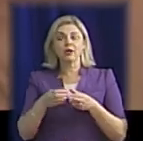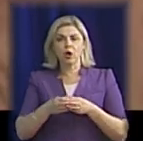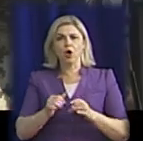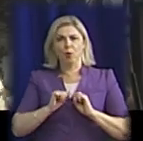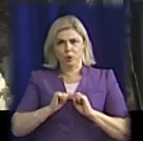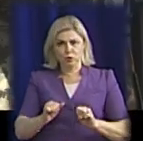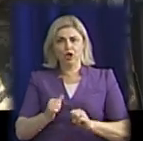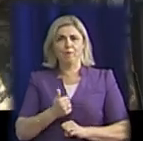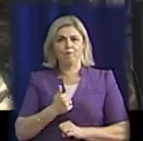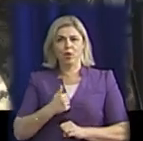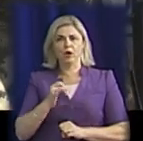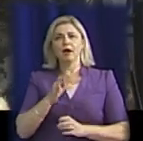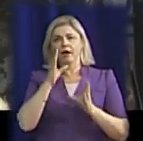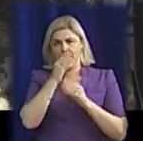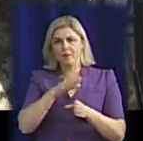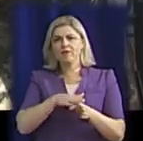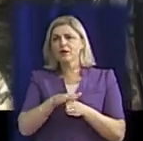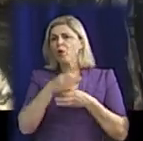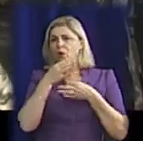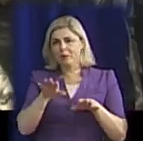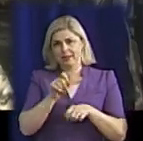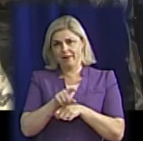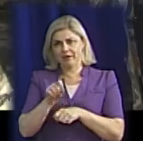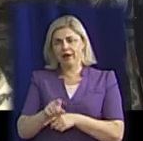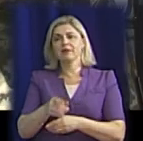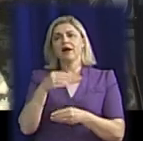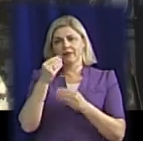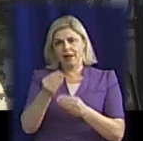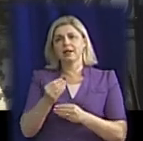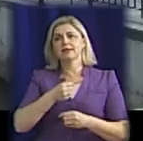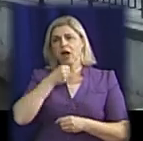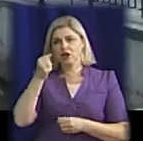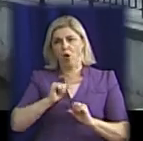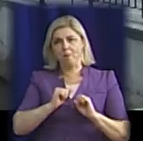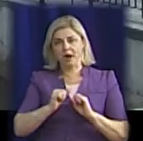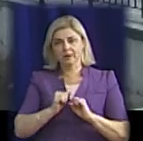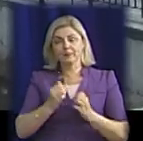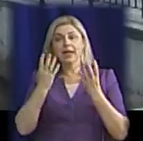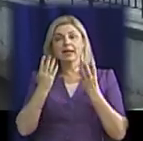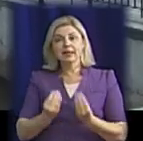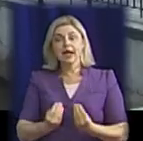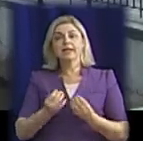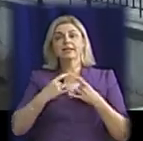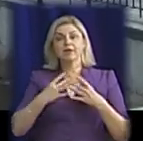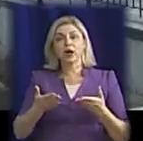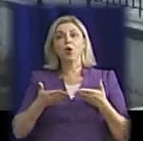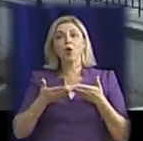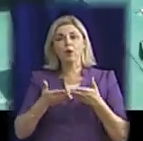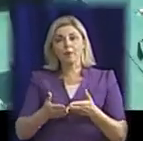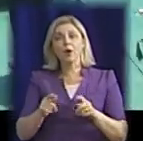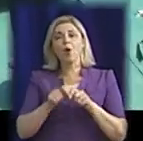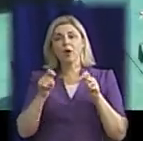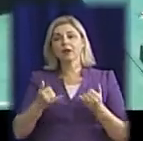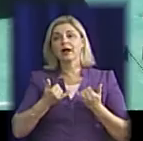мужніми воїнами і здатні виконувати будь-які завдання, поставлені старшим командуванням. В день свята корабель Юрія Лефіренко відкритий для